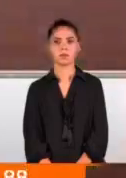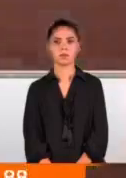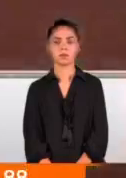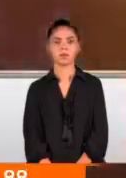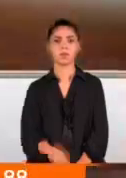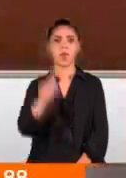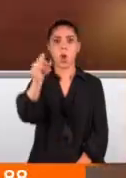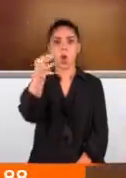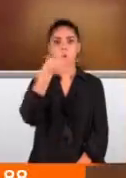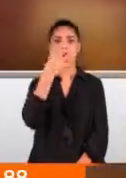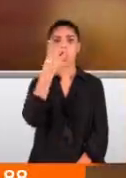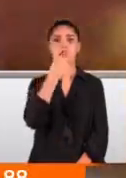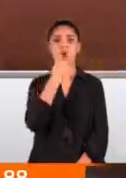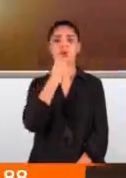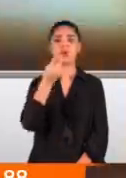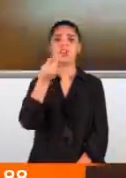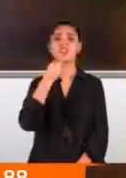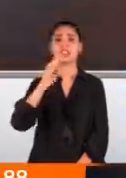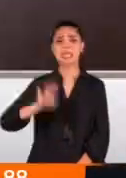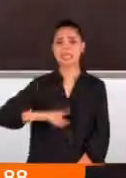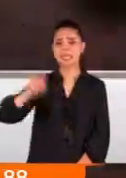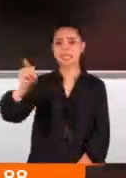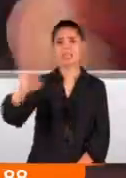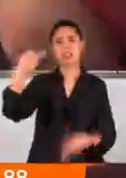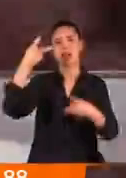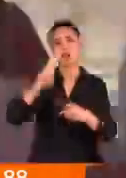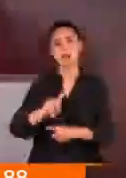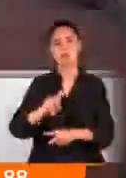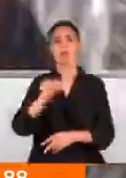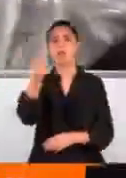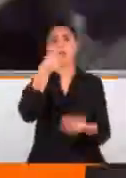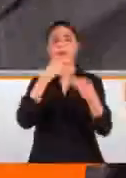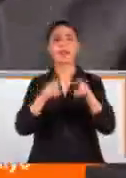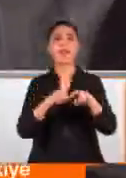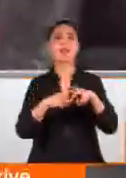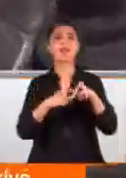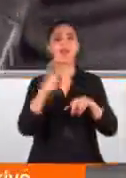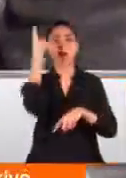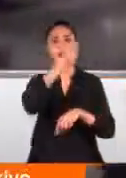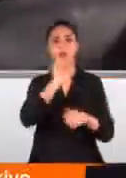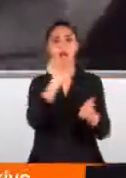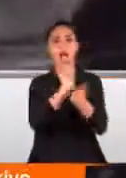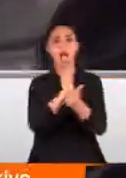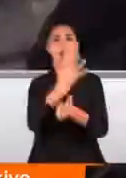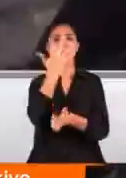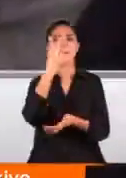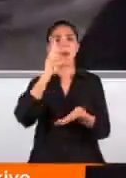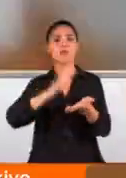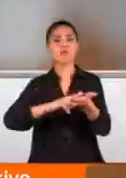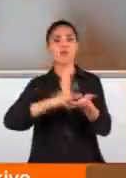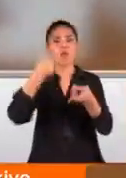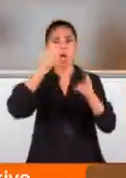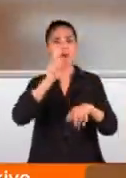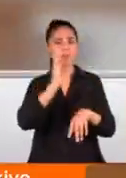İşte o ilaç 4 yaşındaki Saliha Çakır'ı hayattan kopardı. Yedikleri nar yüzünden Çakır ailesinin 5 üyesi ölümden